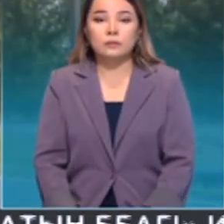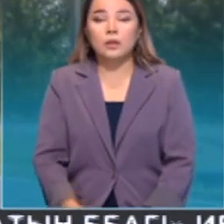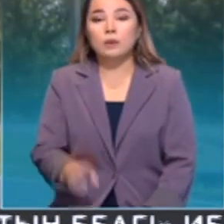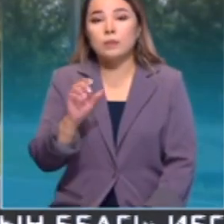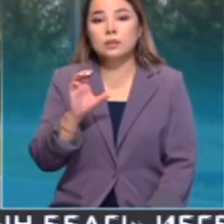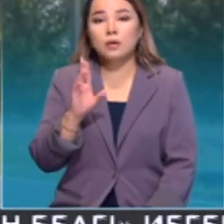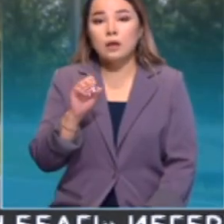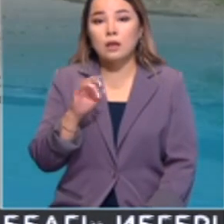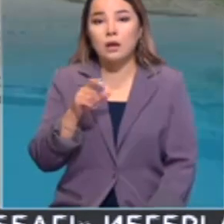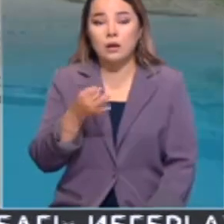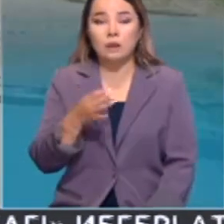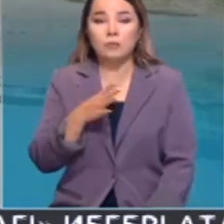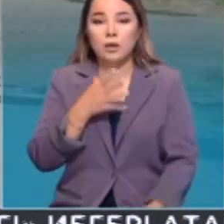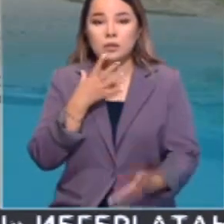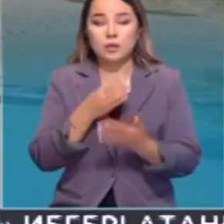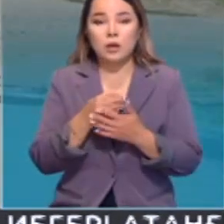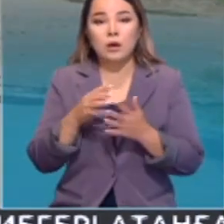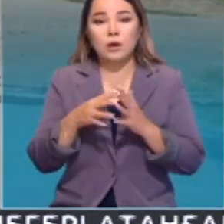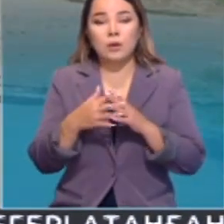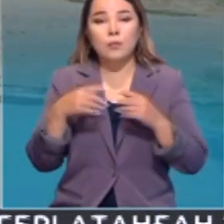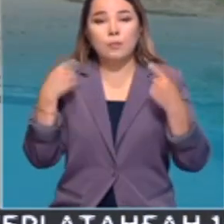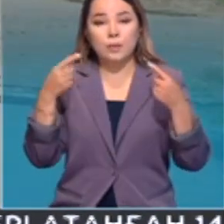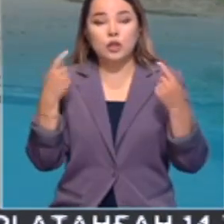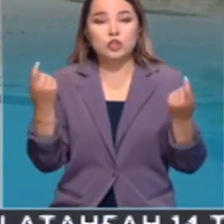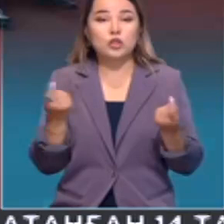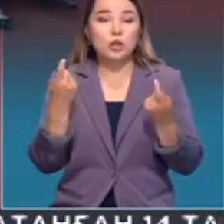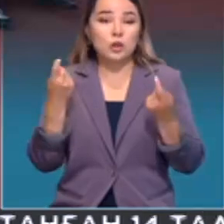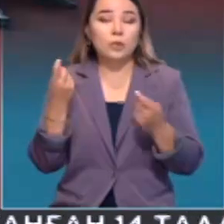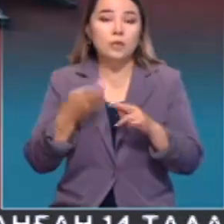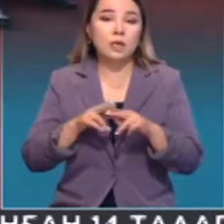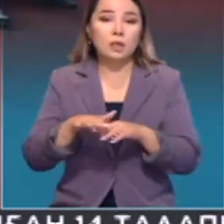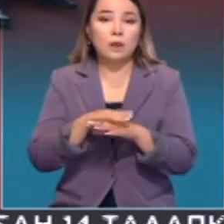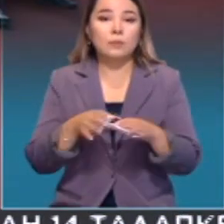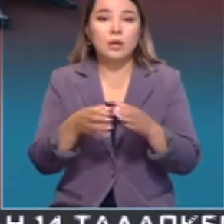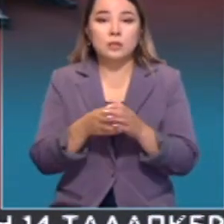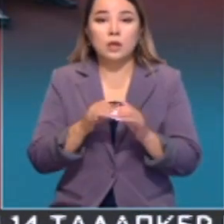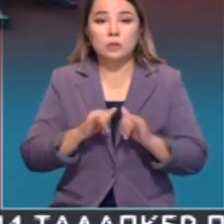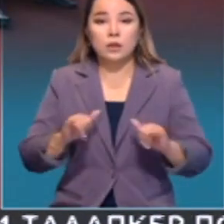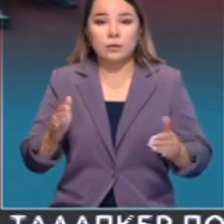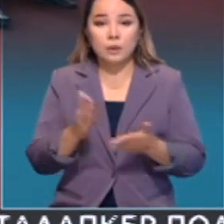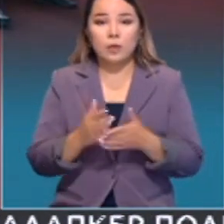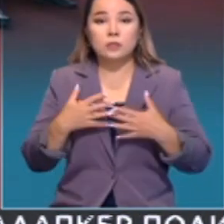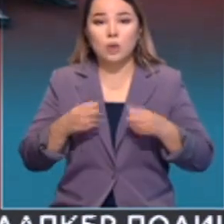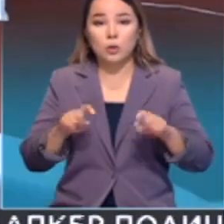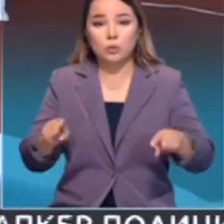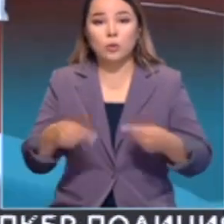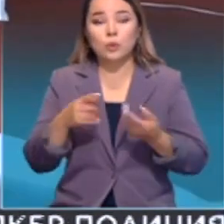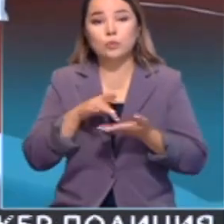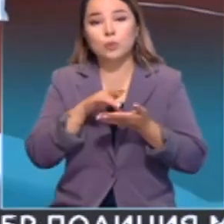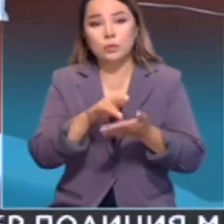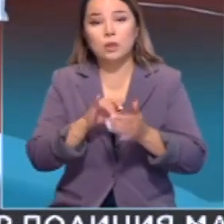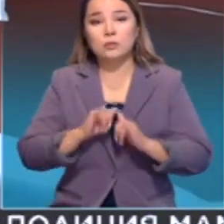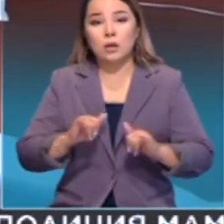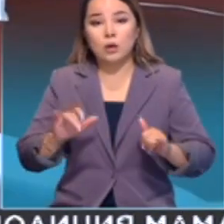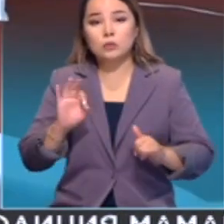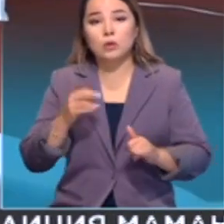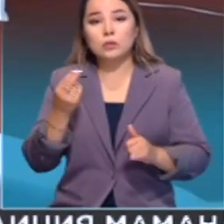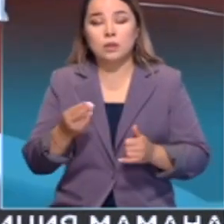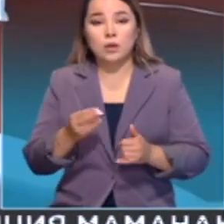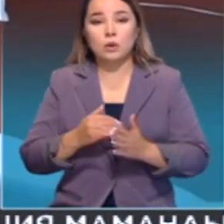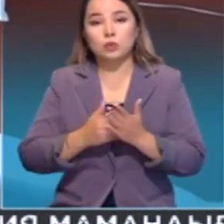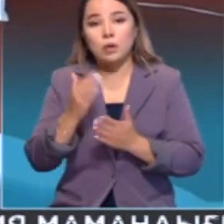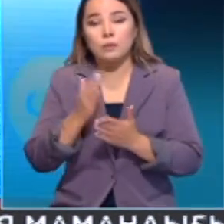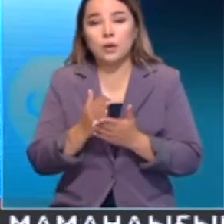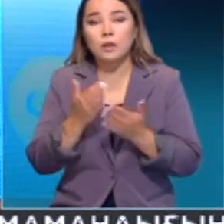Бесқарағай ауданының негізінен мал шаруашылығымен шұғылданатын өңірде өңдеу өнеркәсібі қарқын алып келеді. Емдік сауықтыру туризмін дамытудағы әлеуеті жоғары.